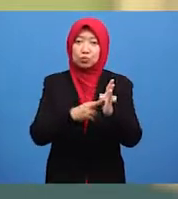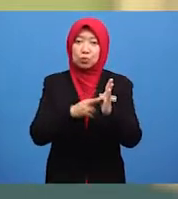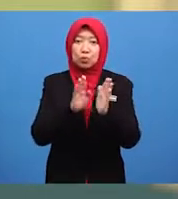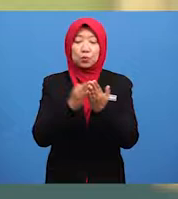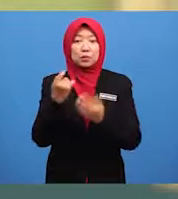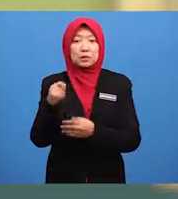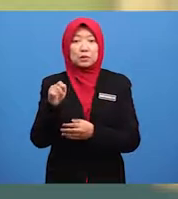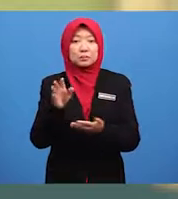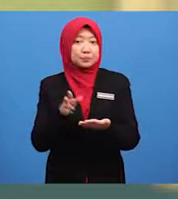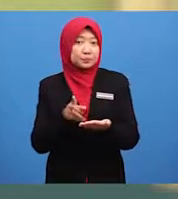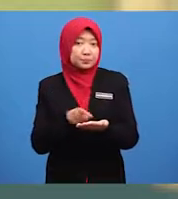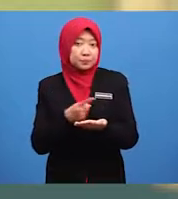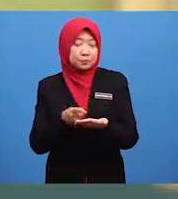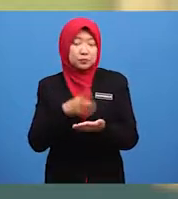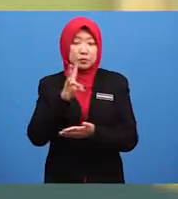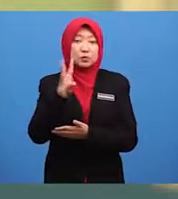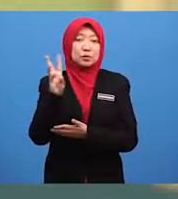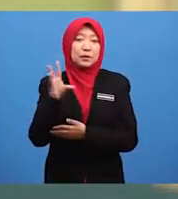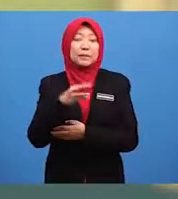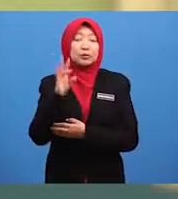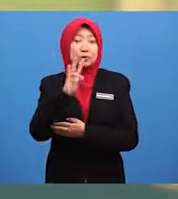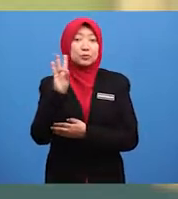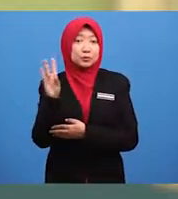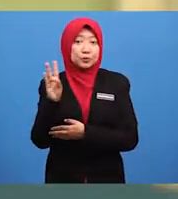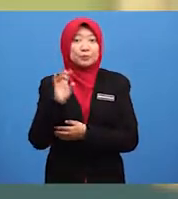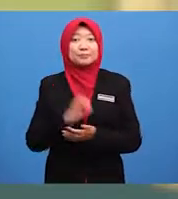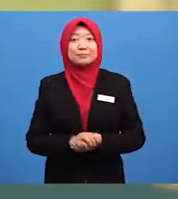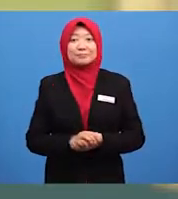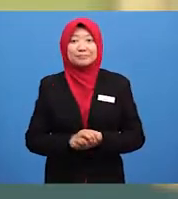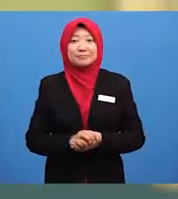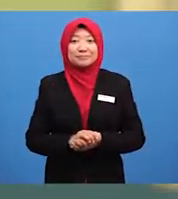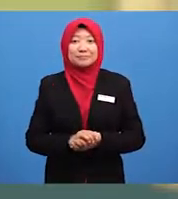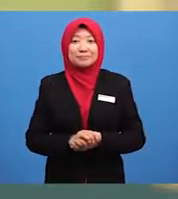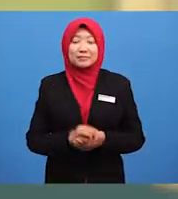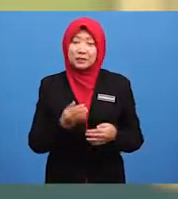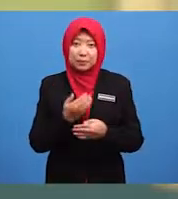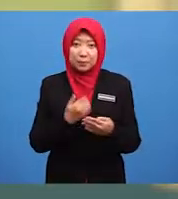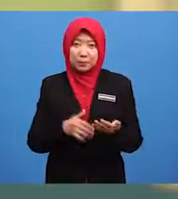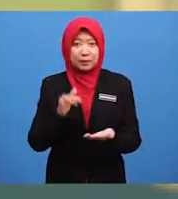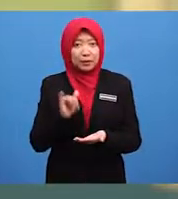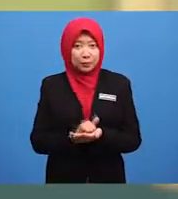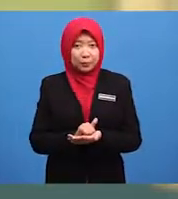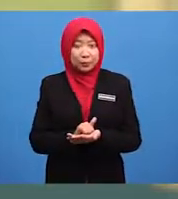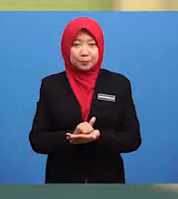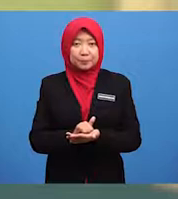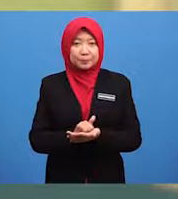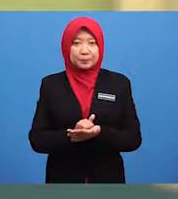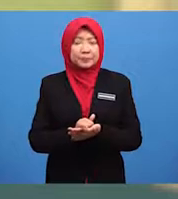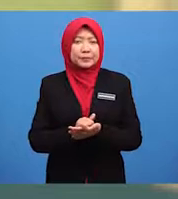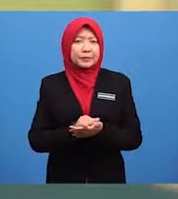surat 76 dan 77 ya. Sebelum itu,